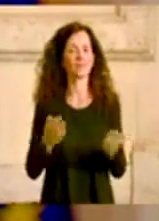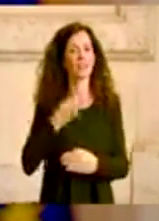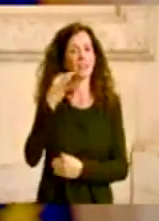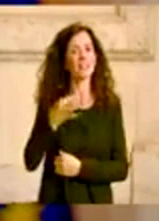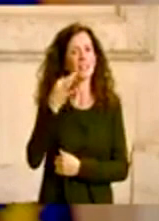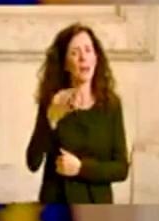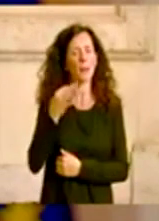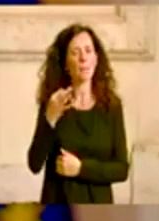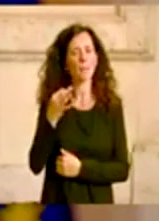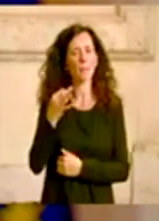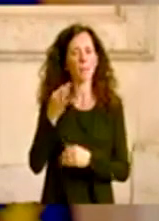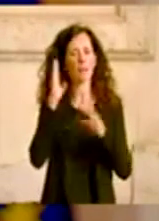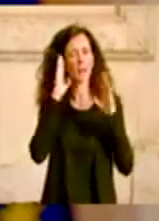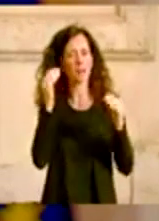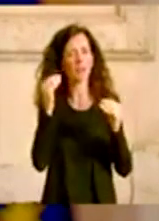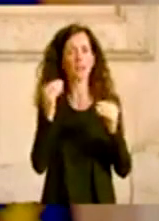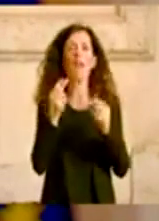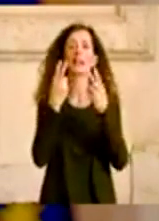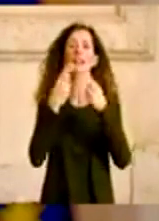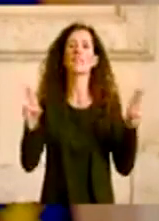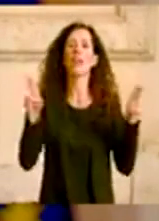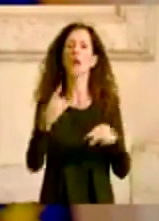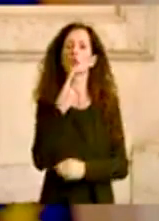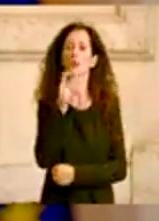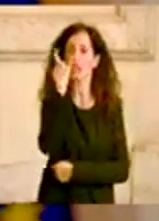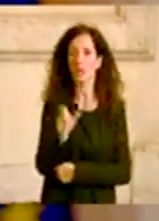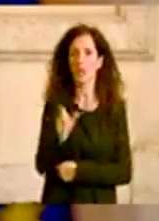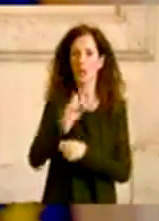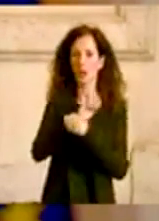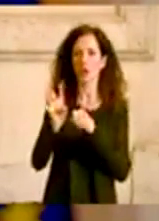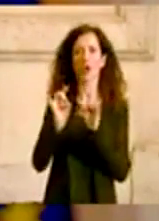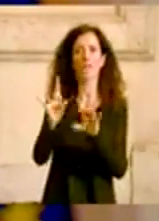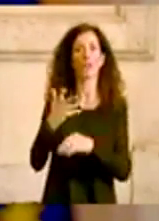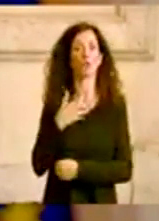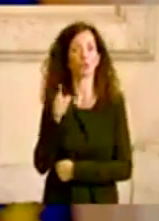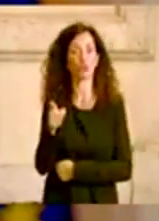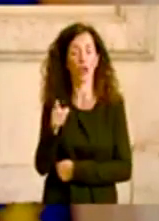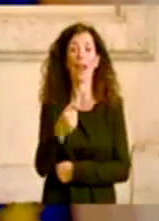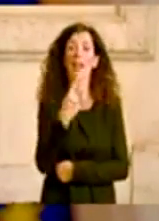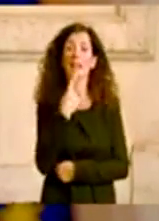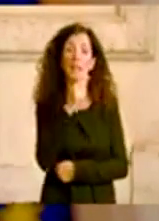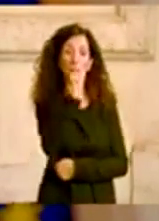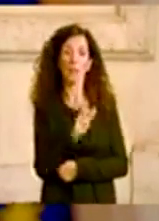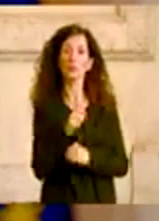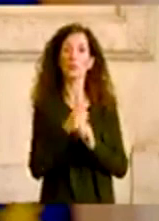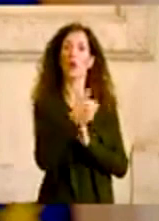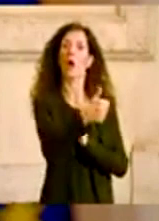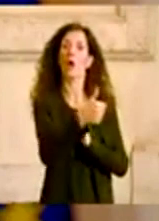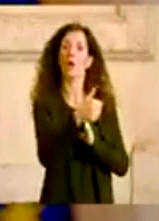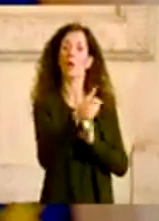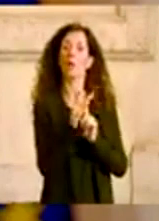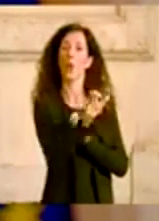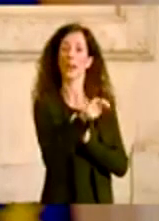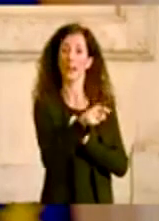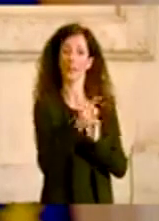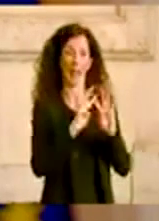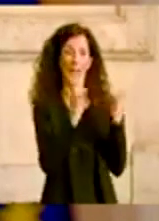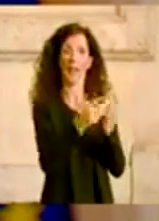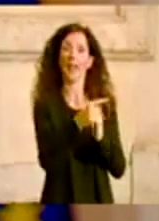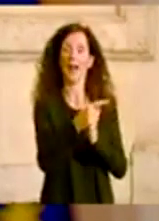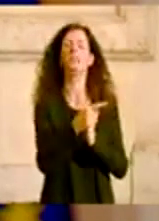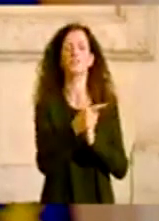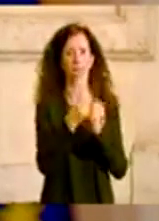di casa per chi è positiva al virus per chi viene posto in quarantena rimangono anche limitazioni